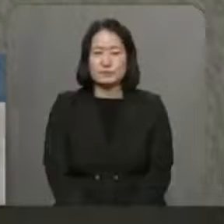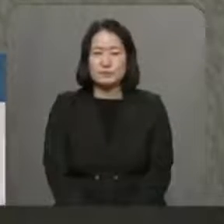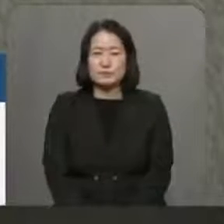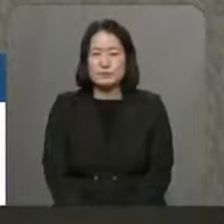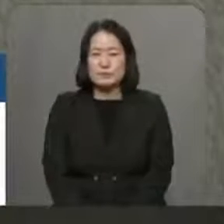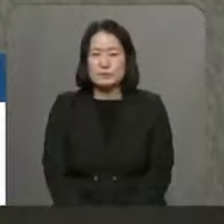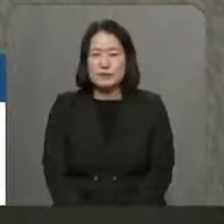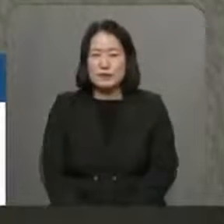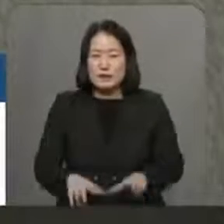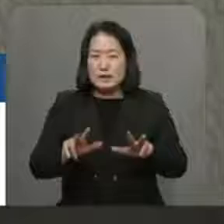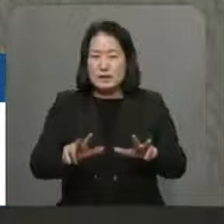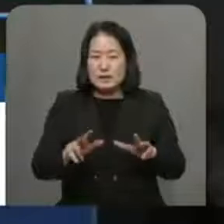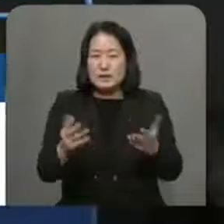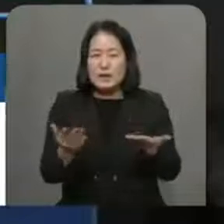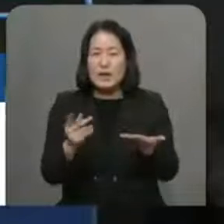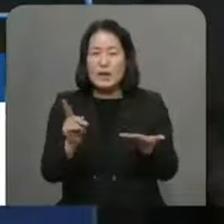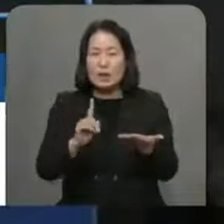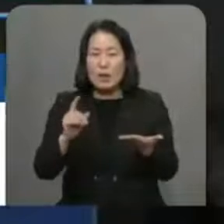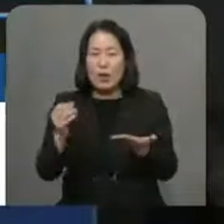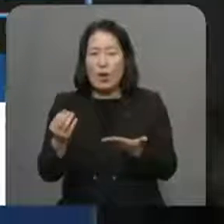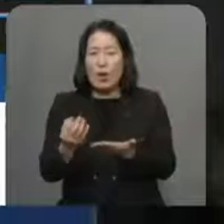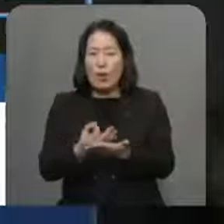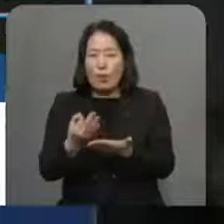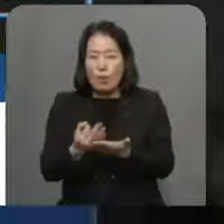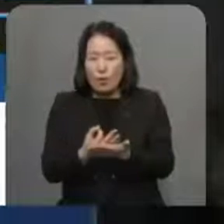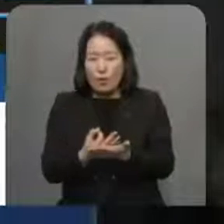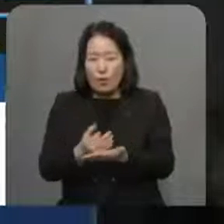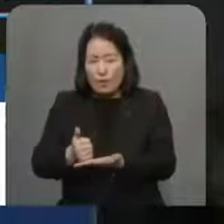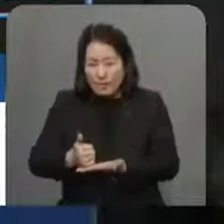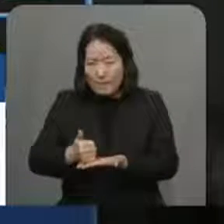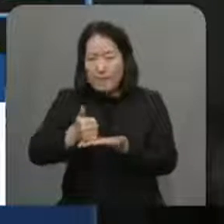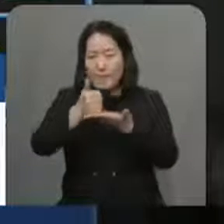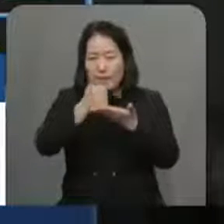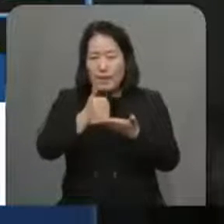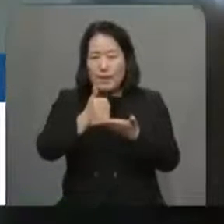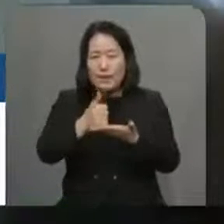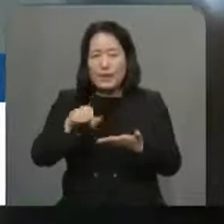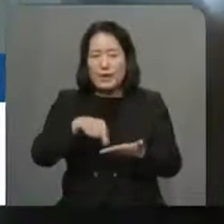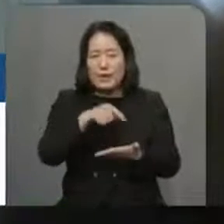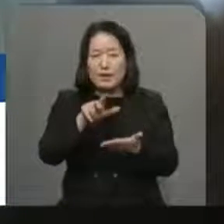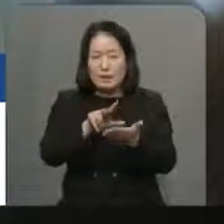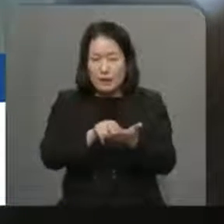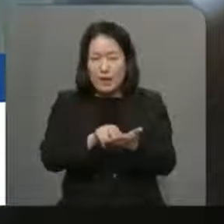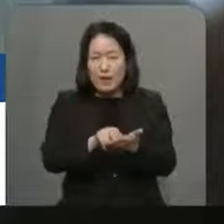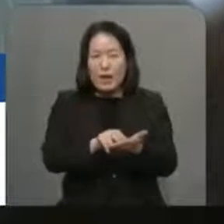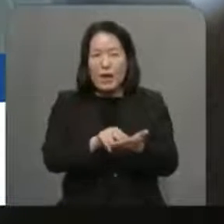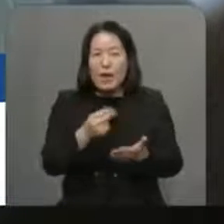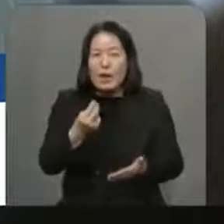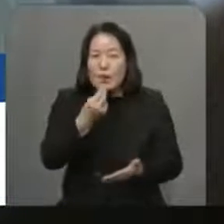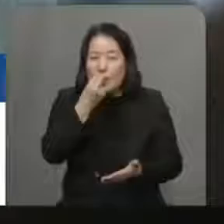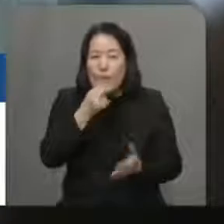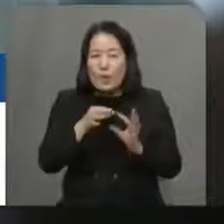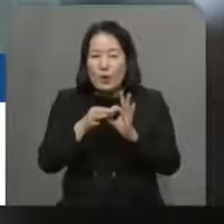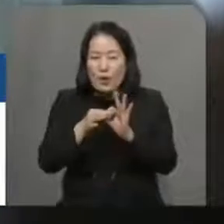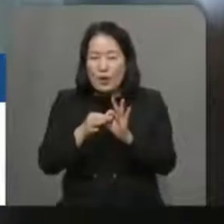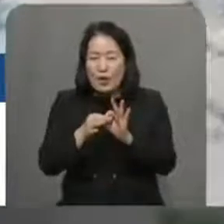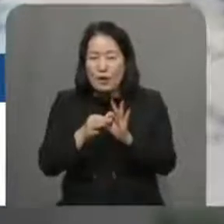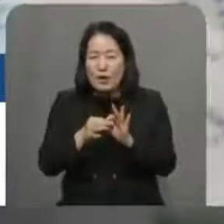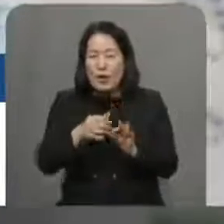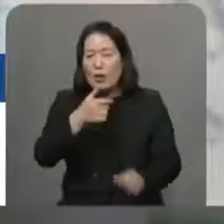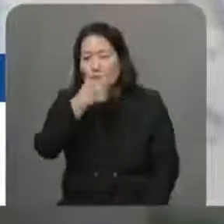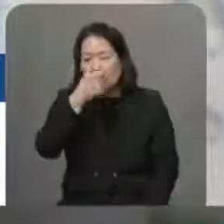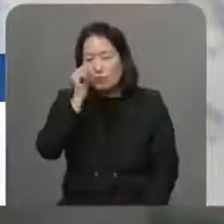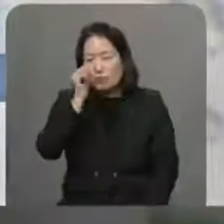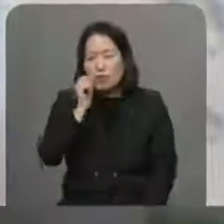있고 얼마의 대접을 받을 수 있는가 이게 가장 핵심적인 외과를 비롯한 바이탈과에 대한 대우가 많이 부족하지